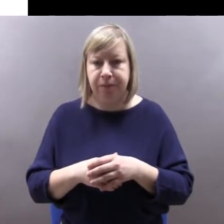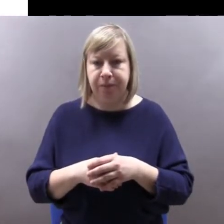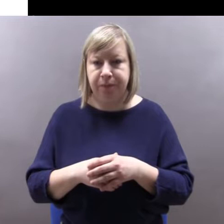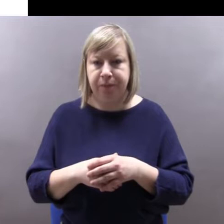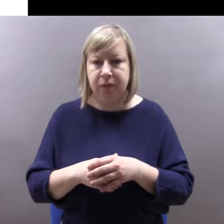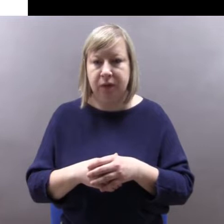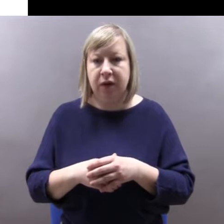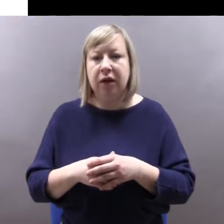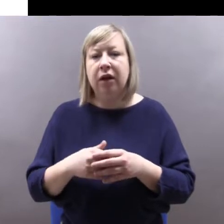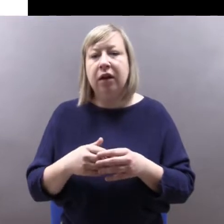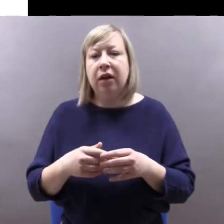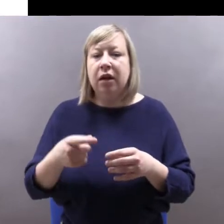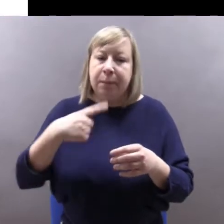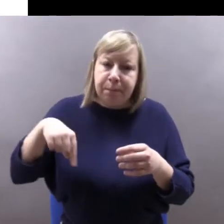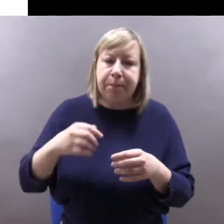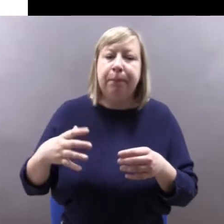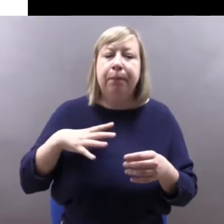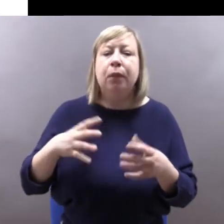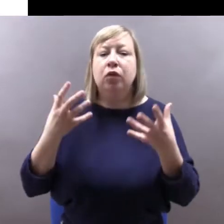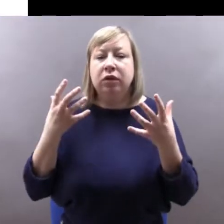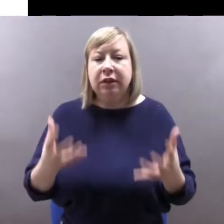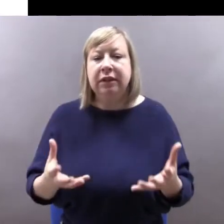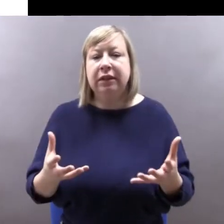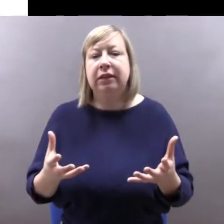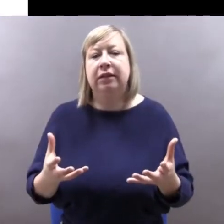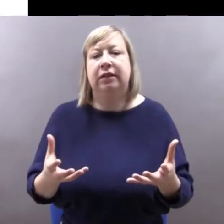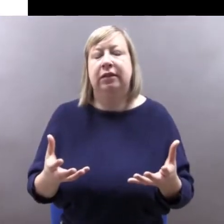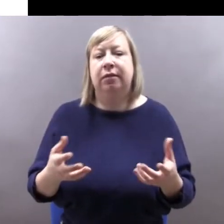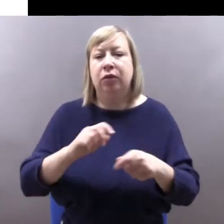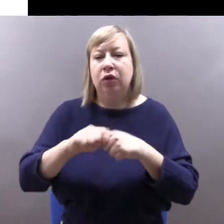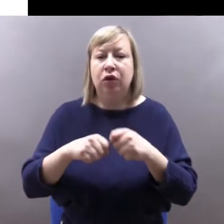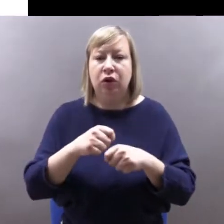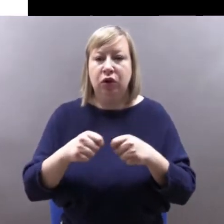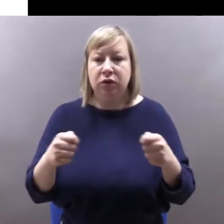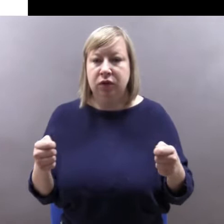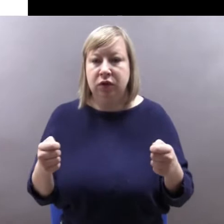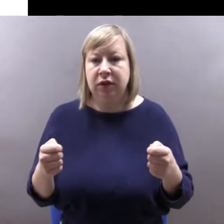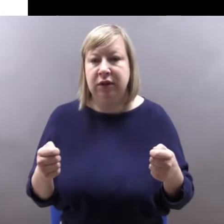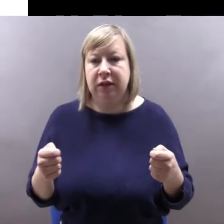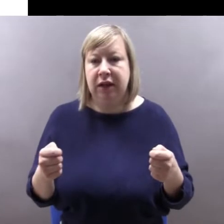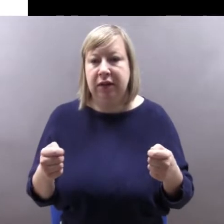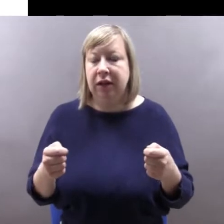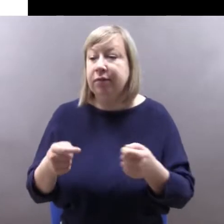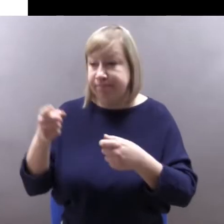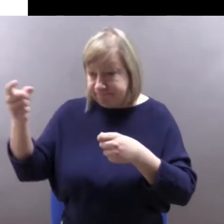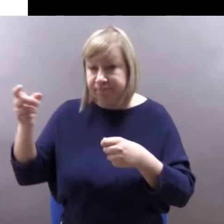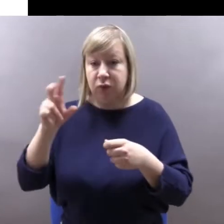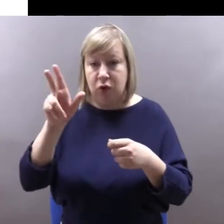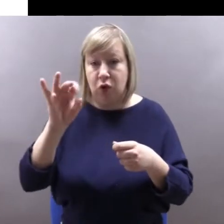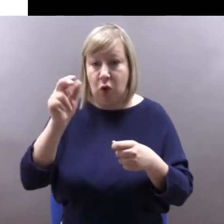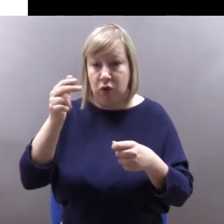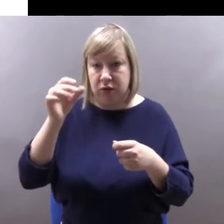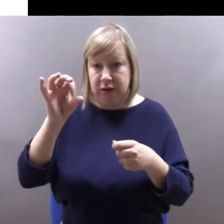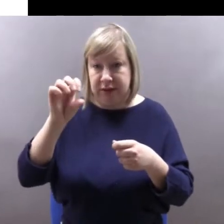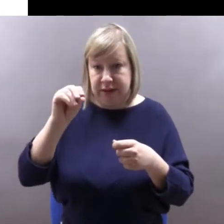zabytków, a z drugiej strony, żeby to było rozwiązanie, które nie będzie za bardzo widoczne, a będzie też funkcjonalne. I